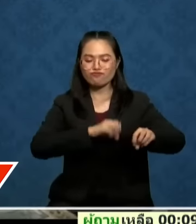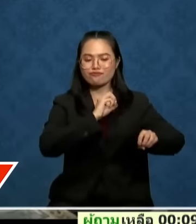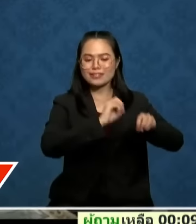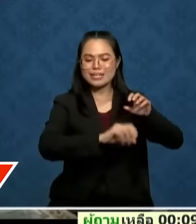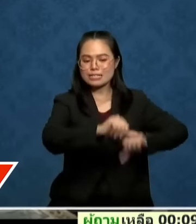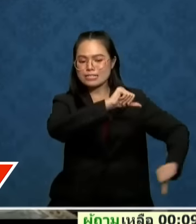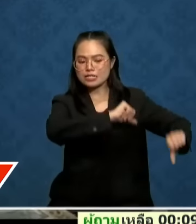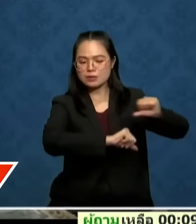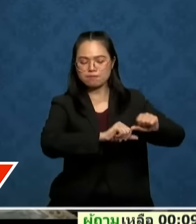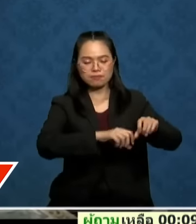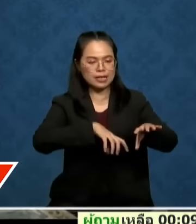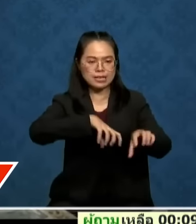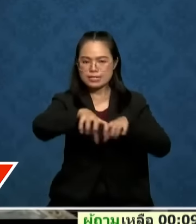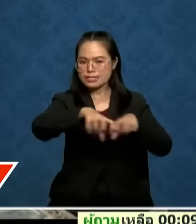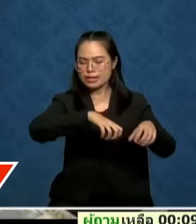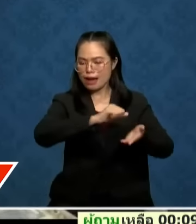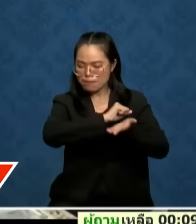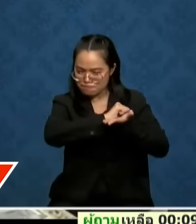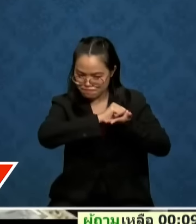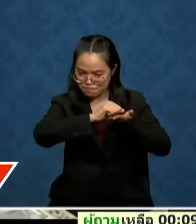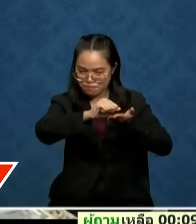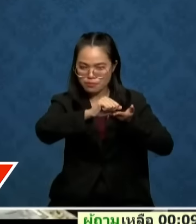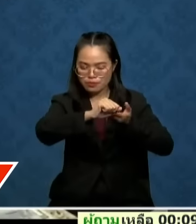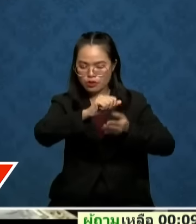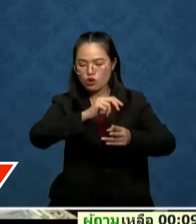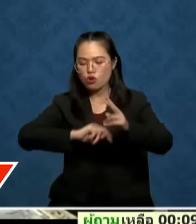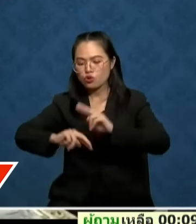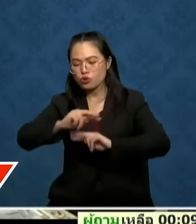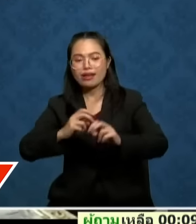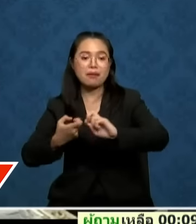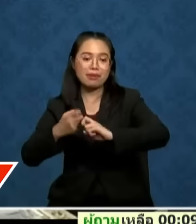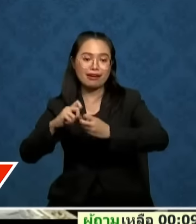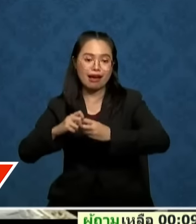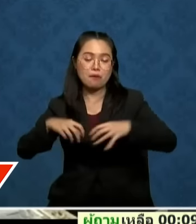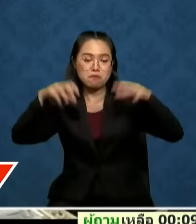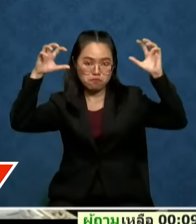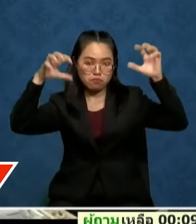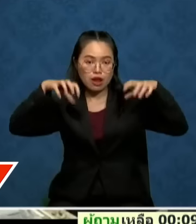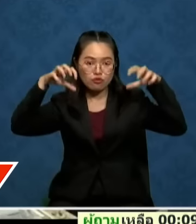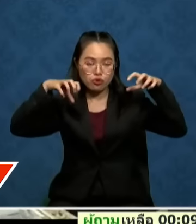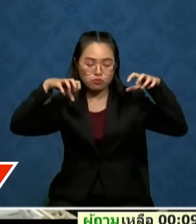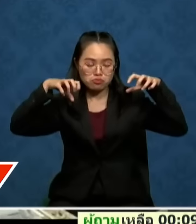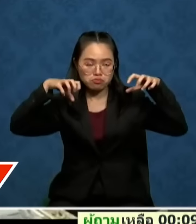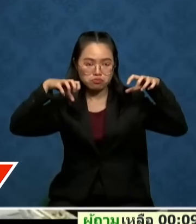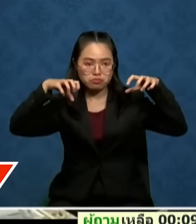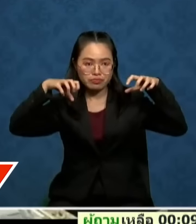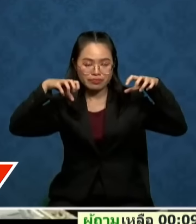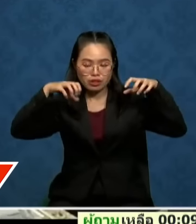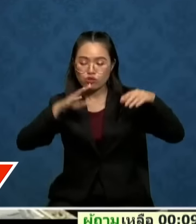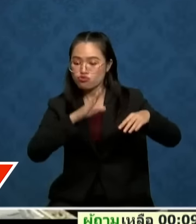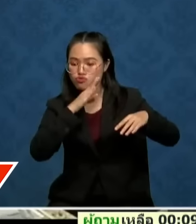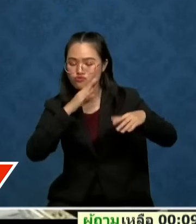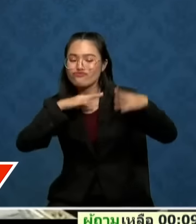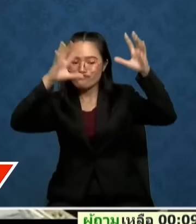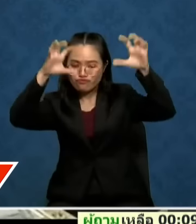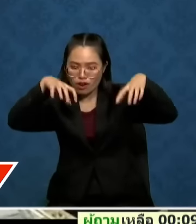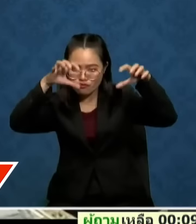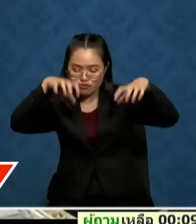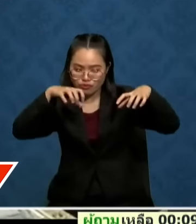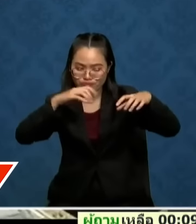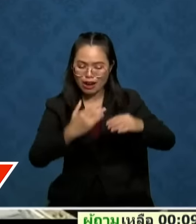กำจัดให้ถูกต้องและเตรียมความพร้อมในการรับมือและแก้ไขปัญหาในช่วงฤดูฝนที่อาจจะมีวัตถุอันตรายรั่วออกมาน